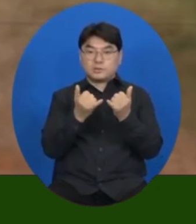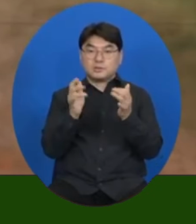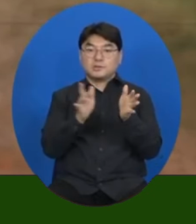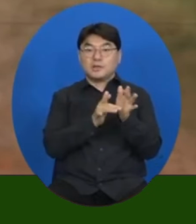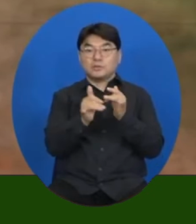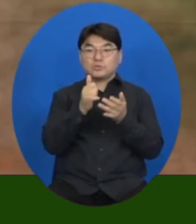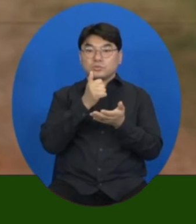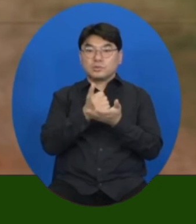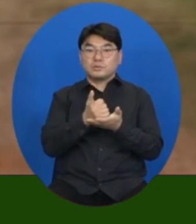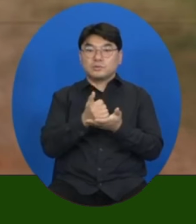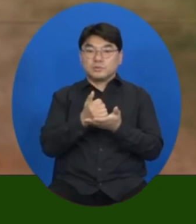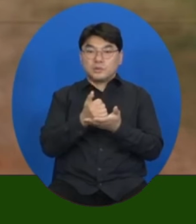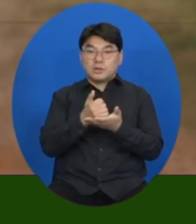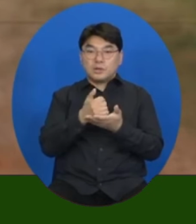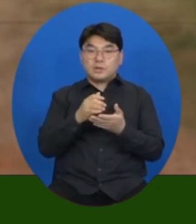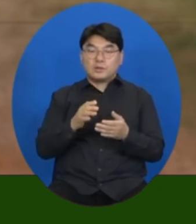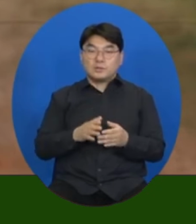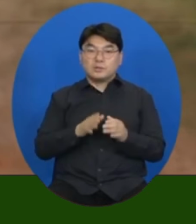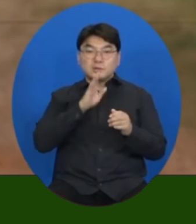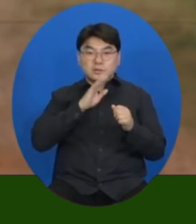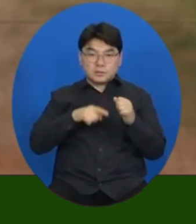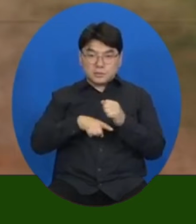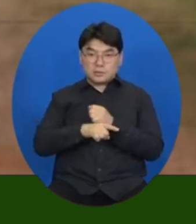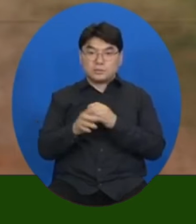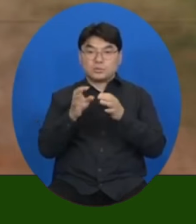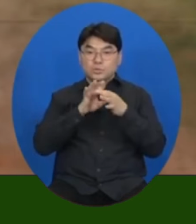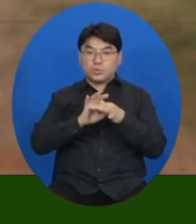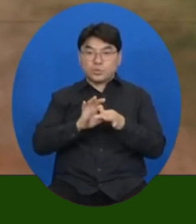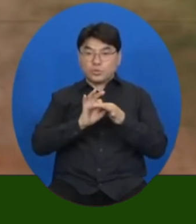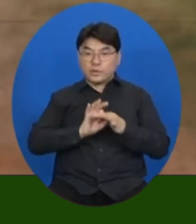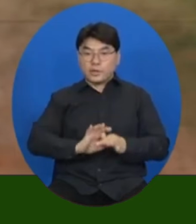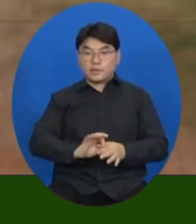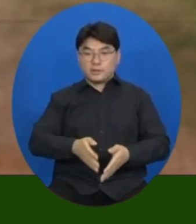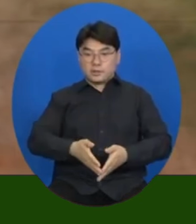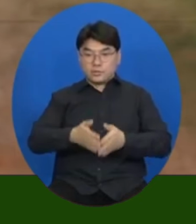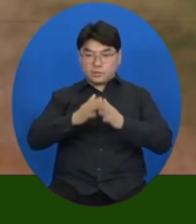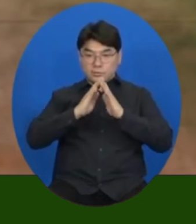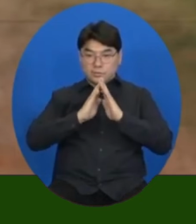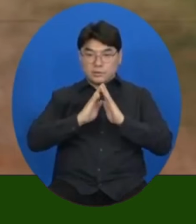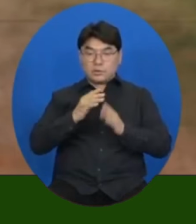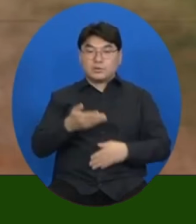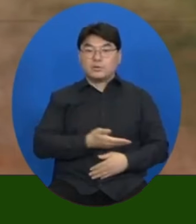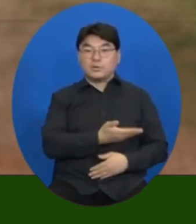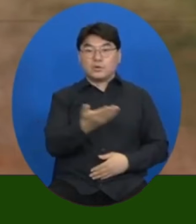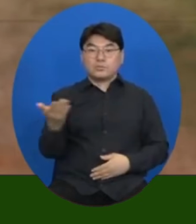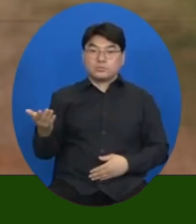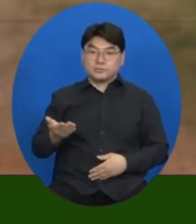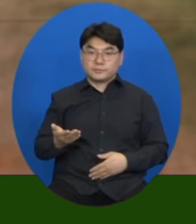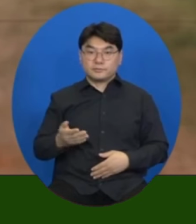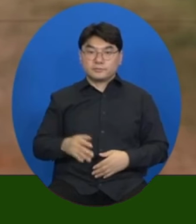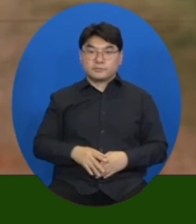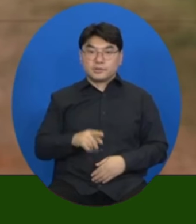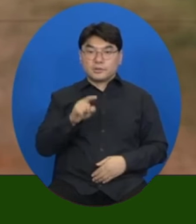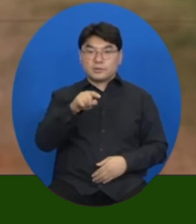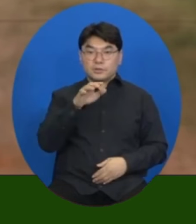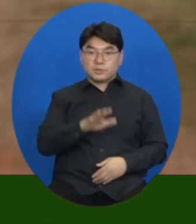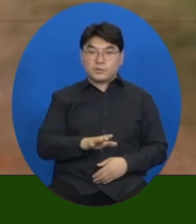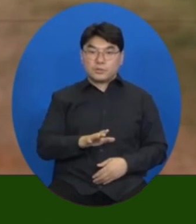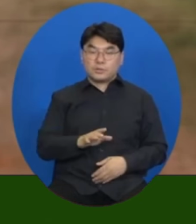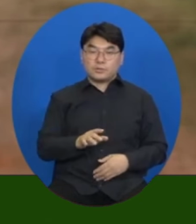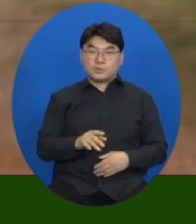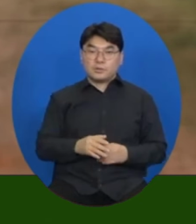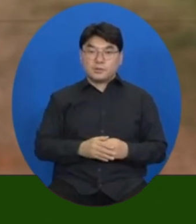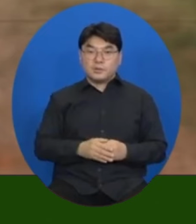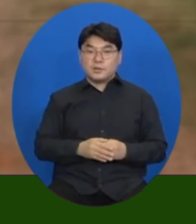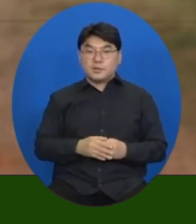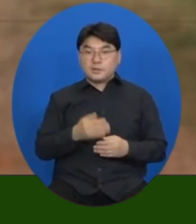유일한 진리를 통해서 그렇게 세워진다는 것입니다 오늘이 자리에 오신 우리 여러분들이 바로이 흔들리지 아니하는 모퉁